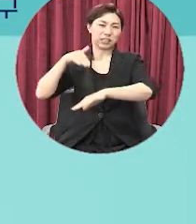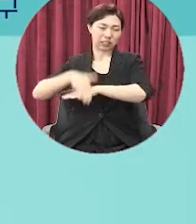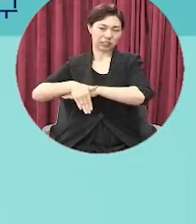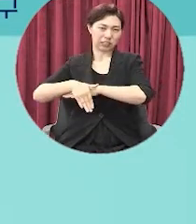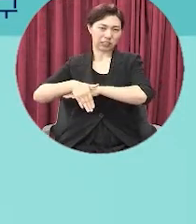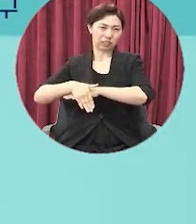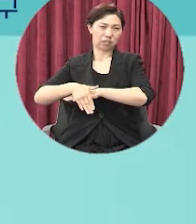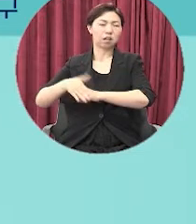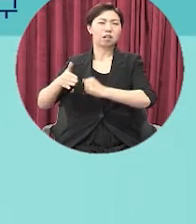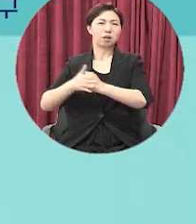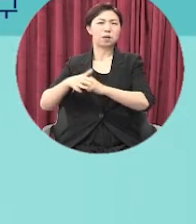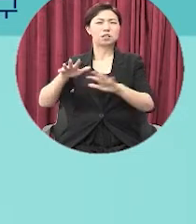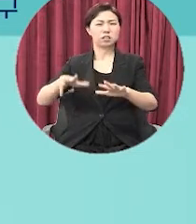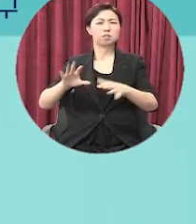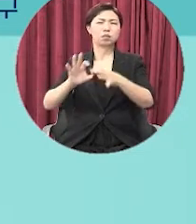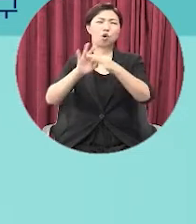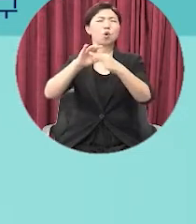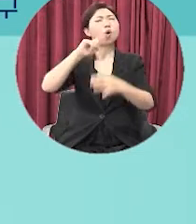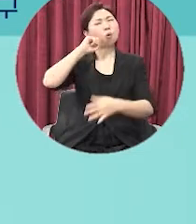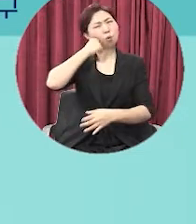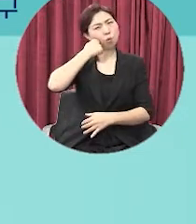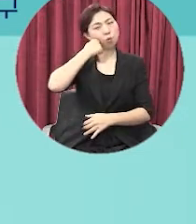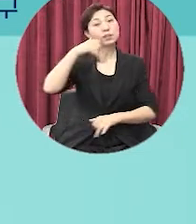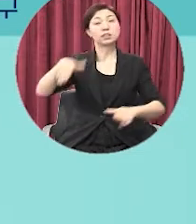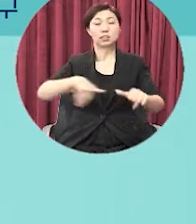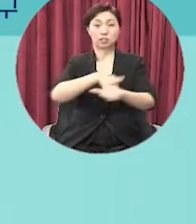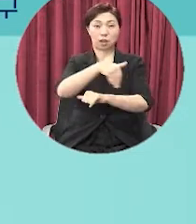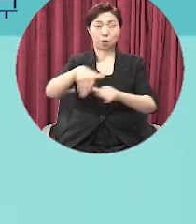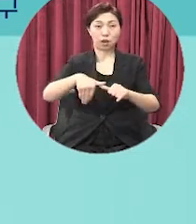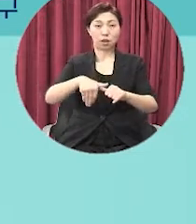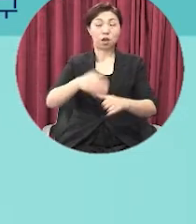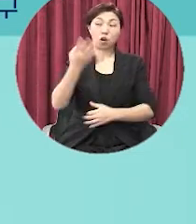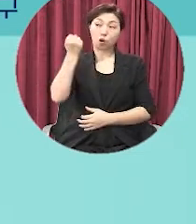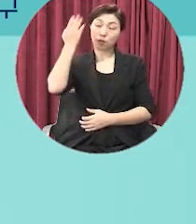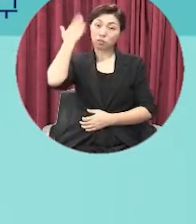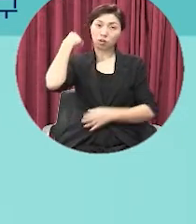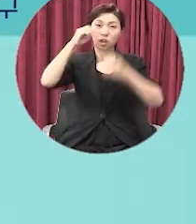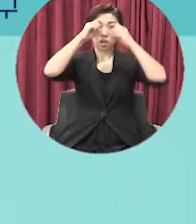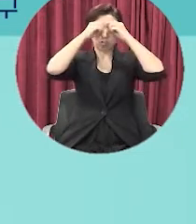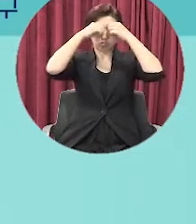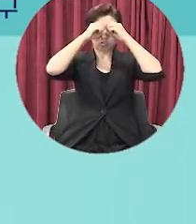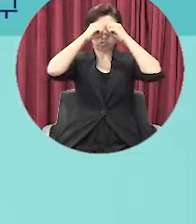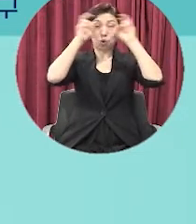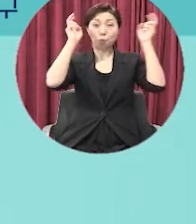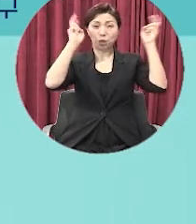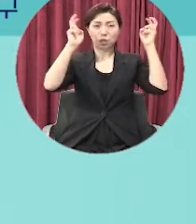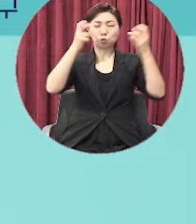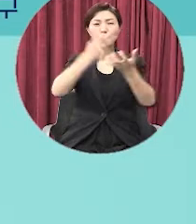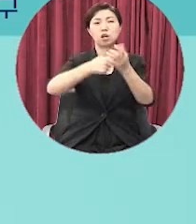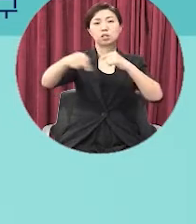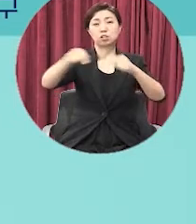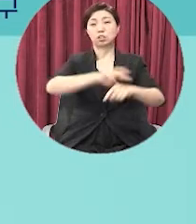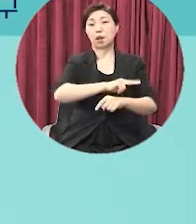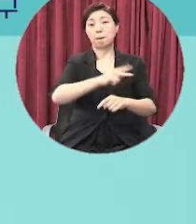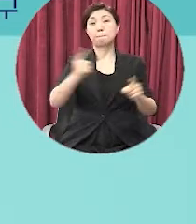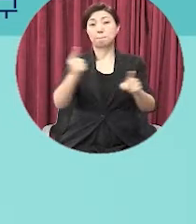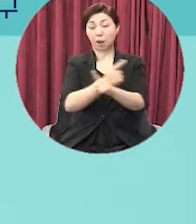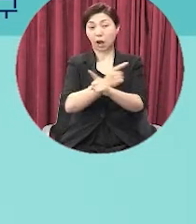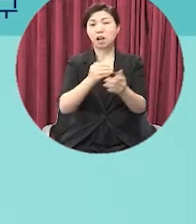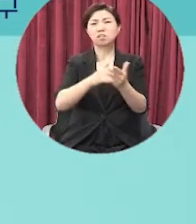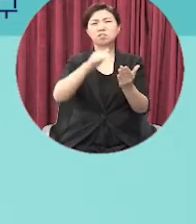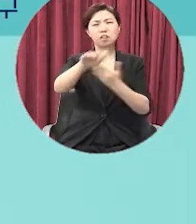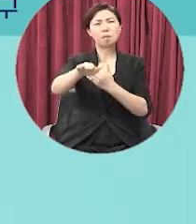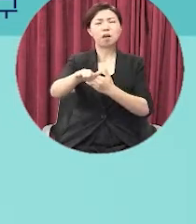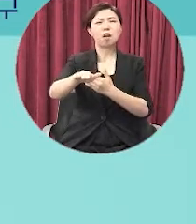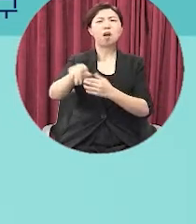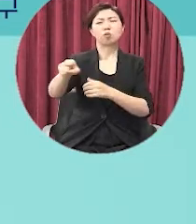굉장히 어려움이 빨리 1 재판관 입니다 그리고 최근에 또 그 글도 정책을 바꿔서 이 분야가 굉장히 데이터 획득에 굉장히 어려워